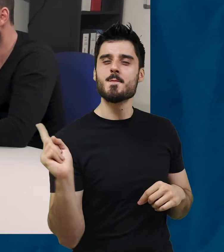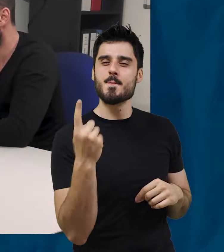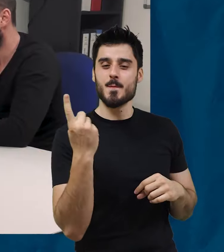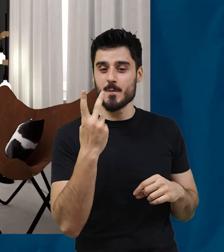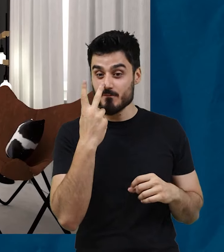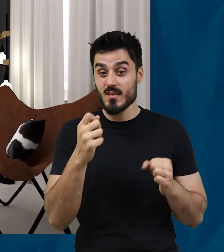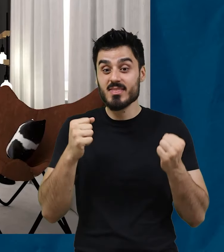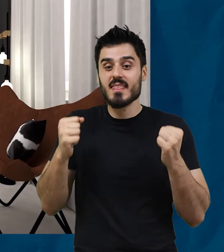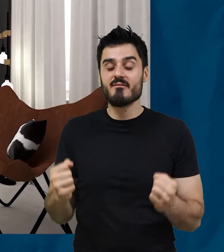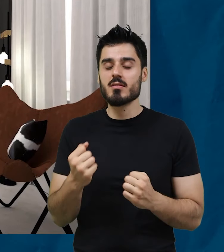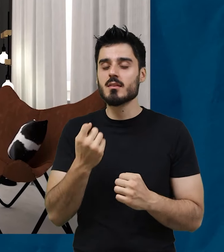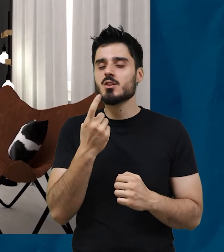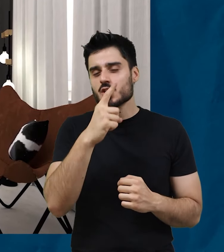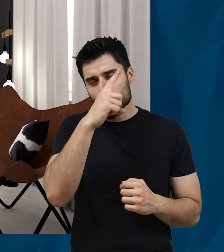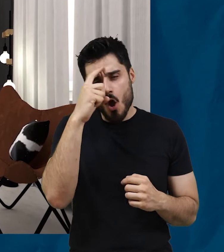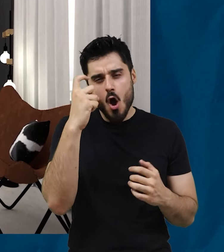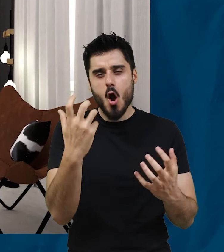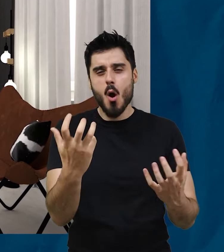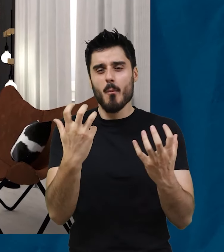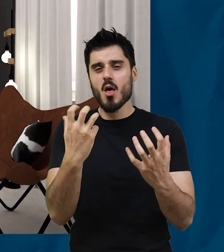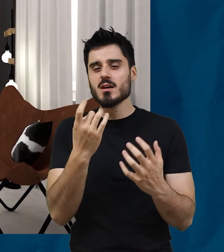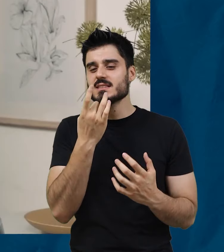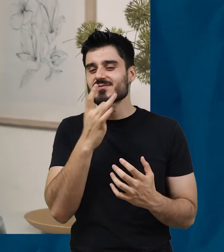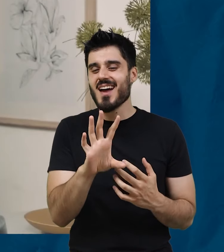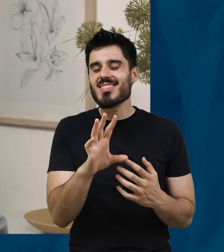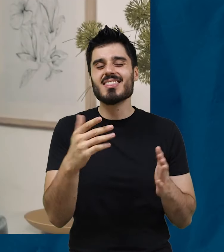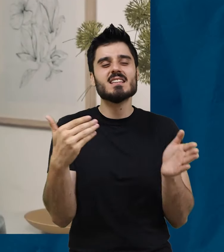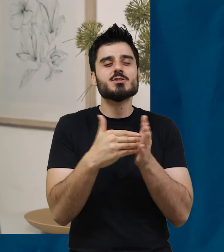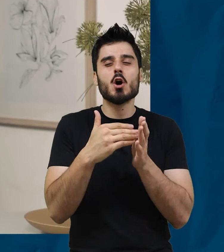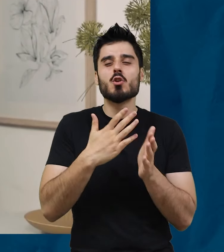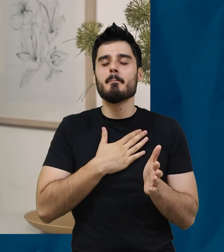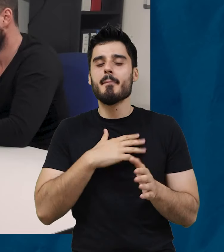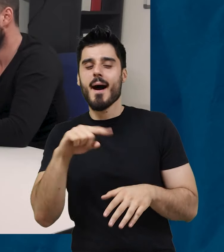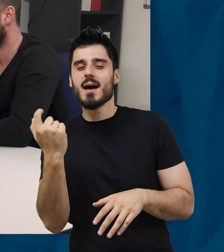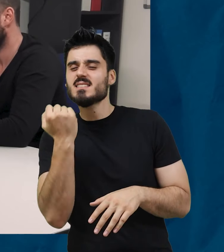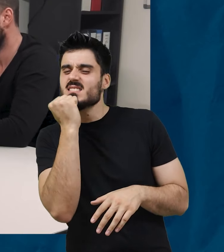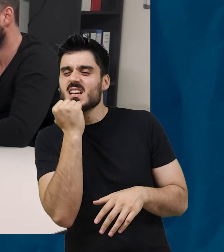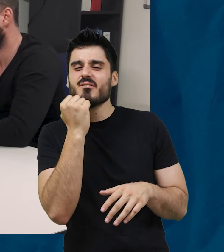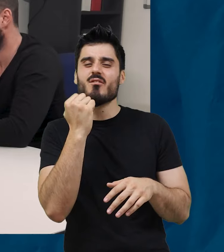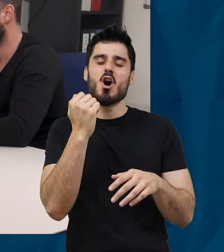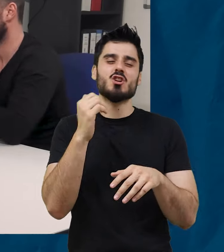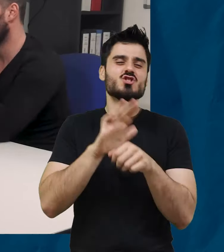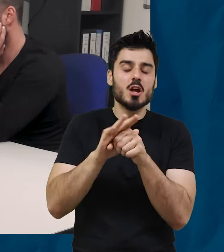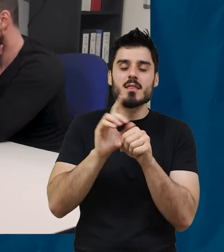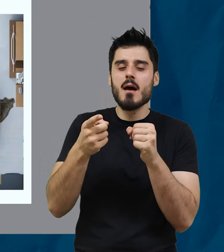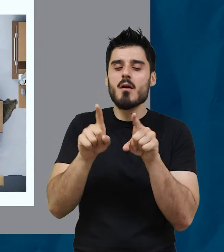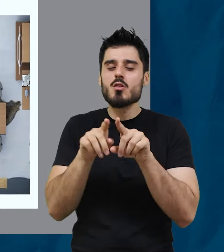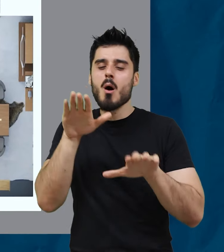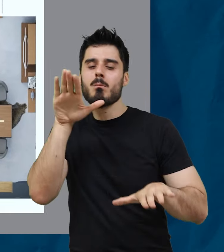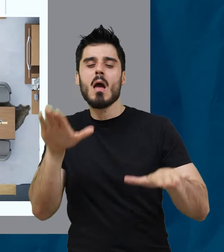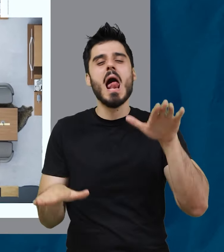е в по-топъл цвят, за да убиеме малко студеното, тъй като имаме графит, имаме и бетона.